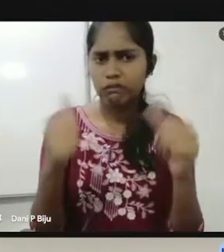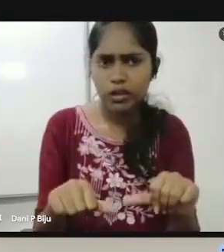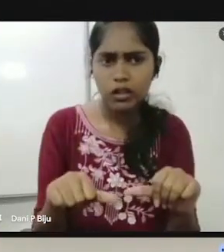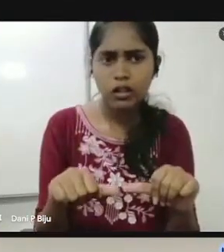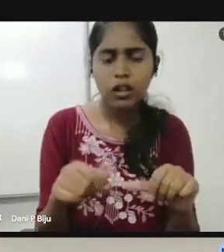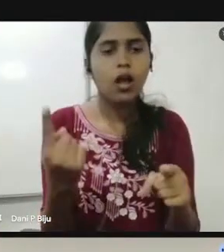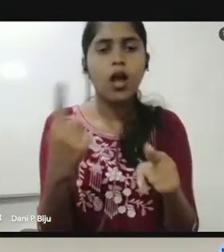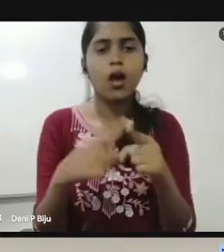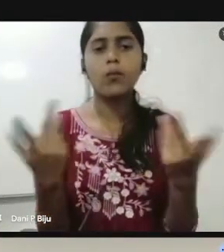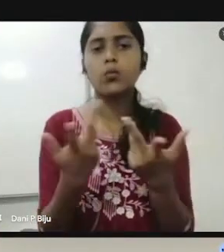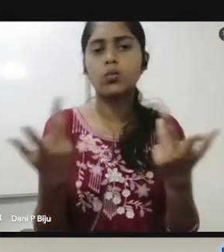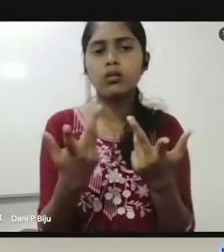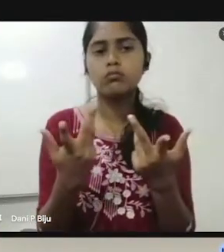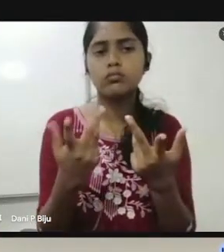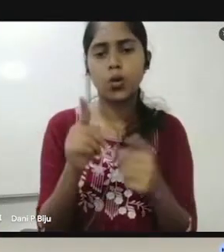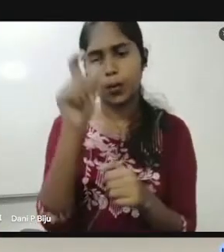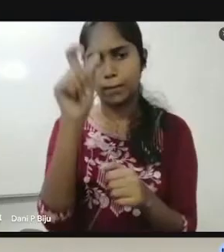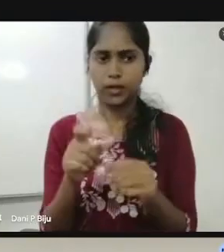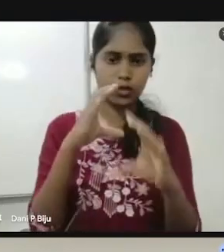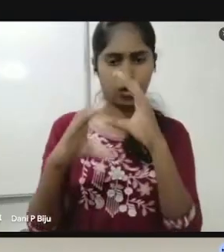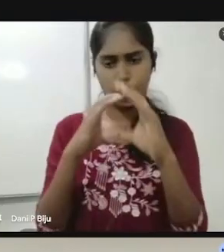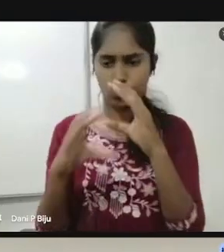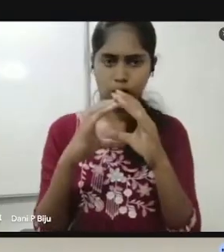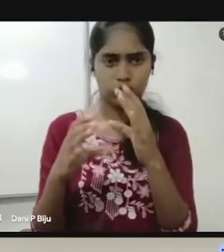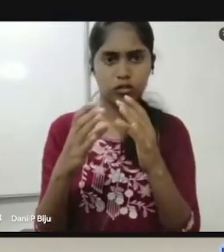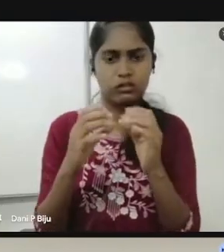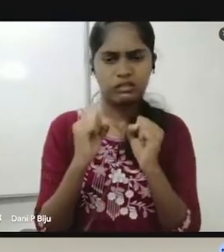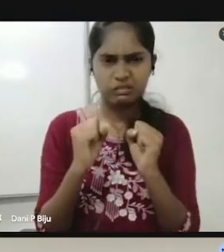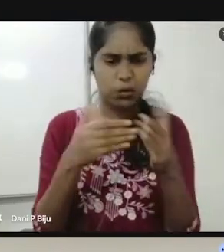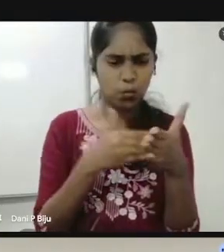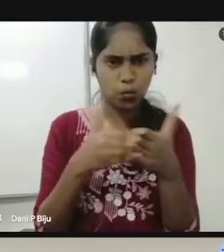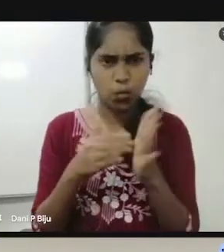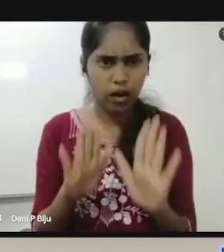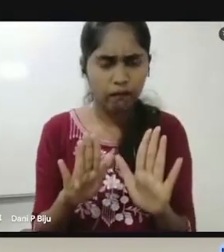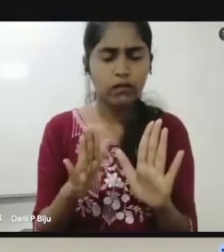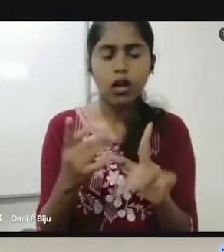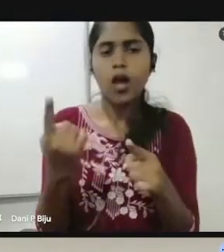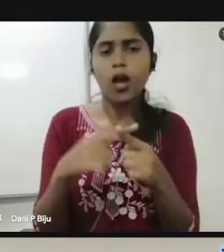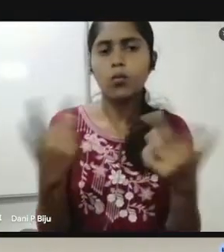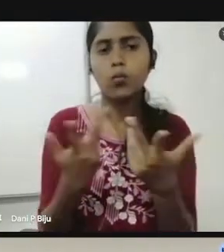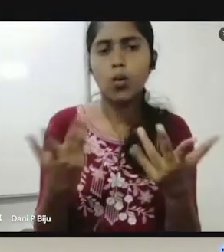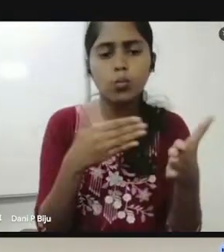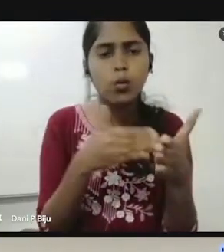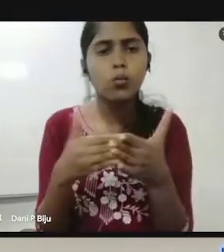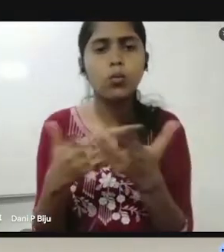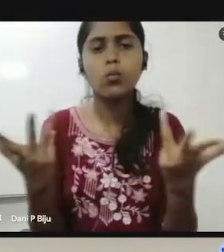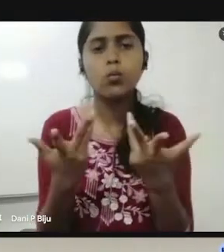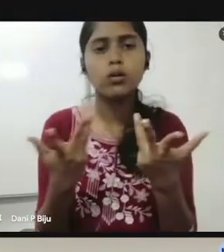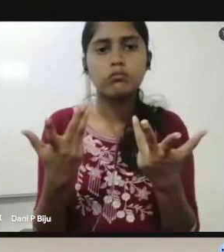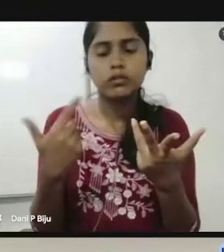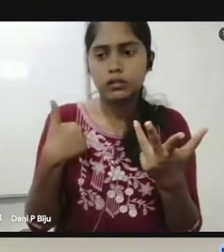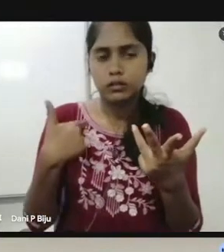ആക്ച്വലി സംഭവിക്കുക? നിങ്ങൾക്ക് ഒരു ആശയം വേറൊരാളിലേക്ക് എത്തിക്കാൻ സാധിച്ചില്ല എന്നുണ്ടെങ്കിൽ നിങ്ങൾക്ക് ഉണ്ടാവുന്ന ഒരു ഫ്രസ്ട്രേഷൻ